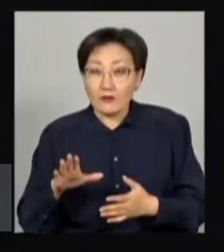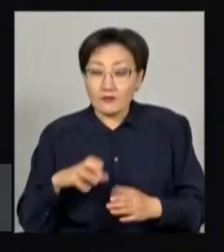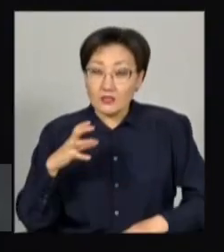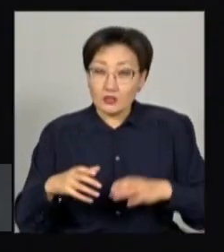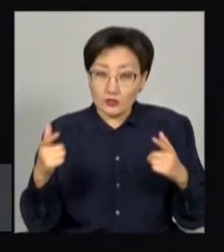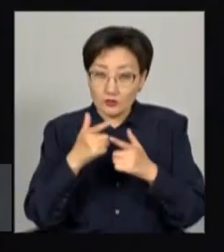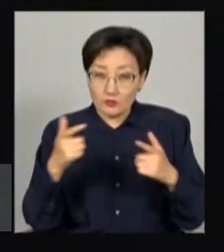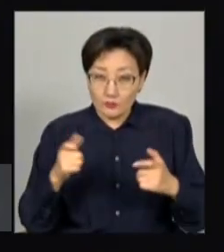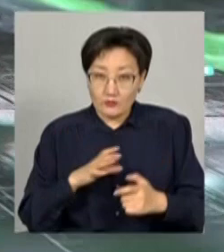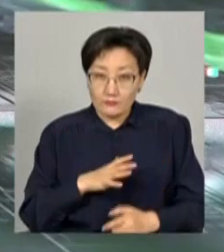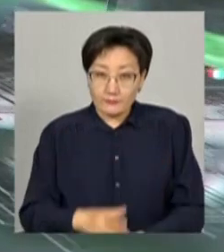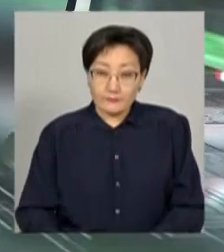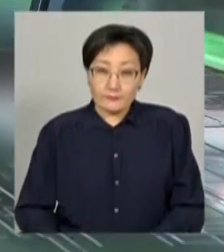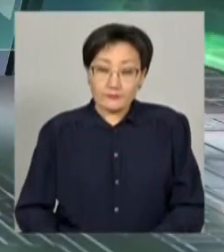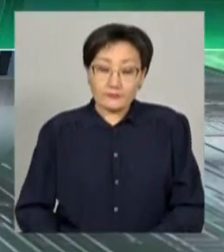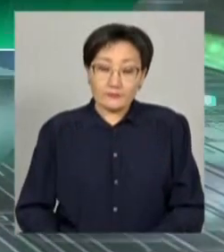іздеуде.